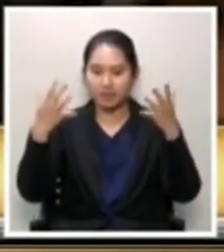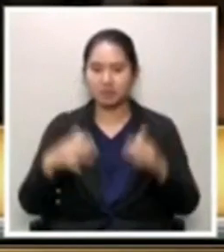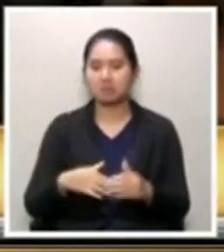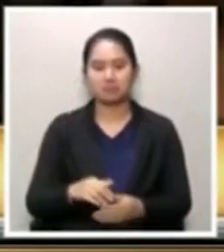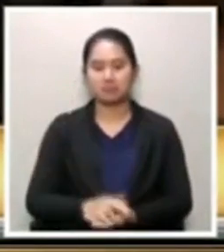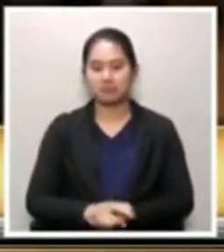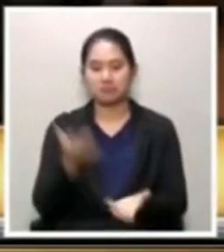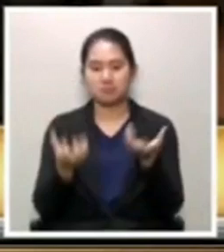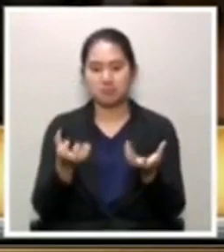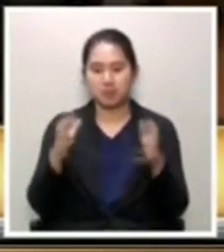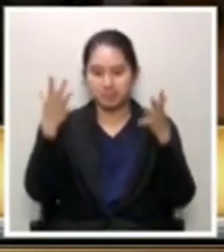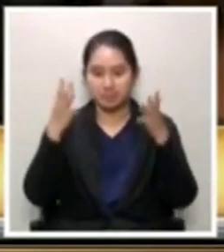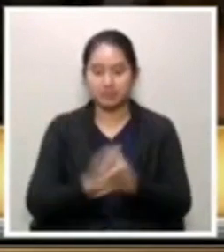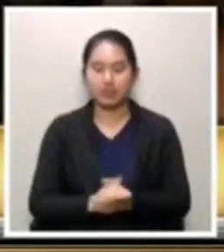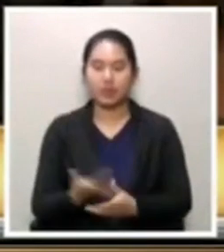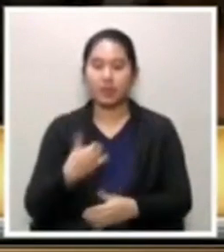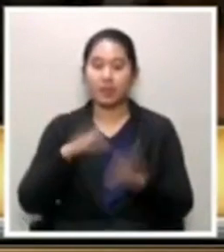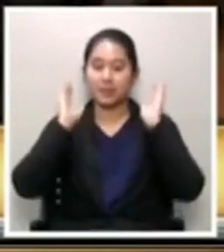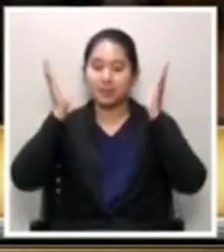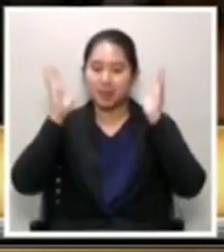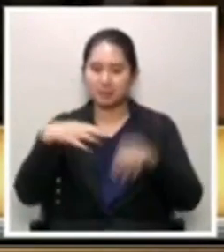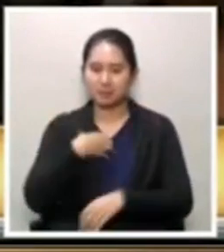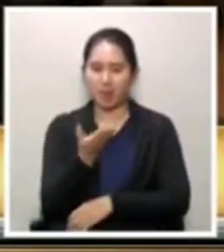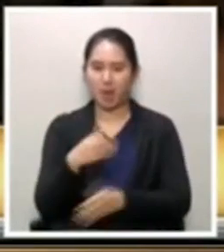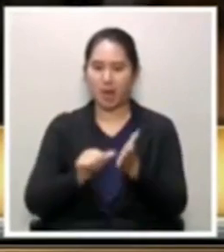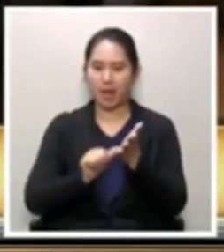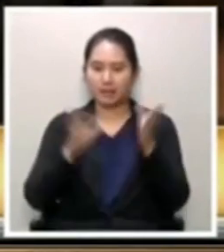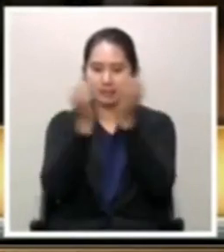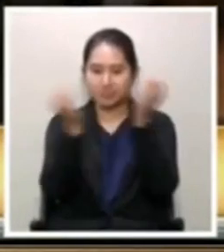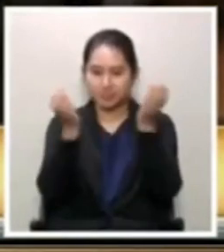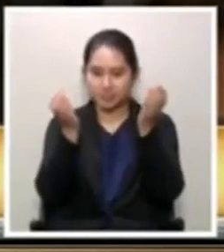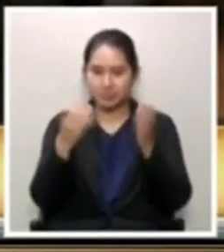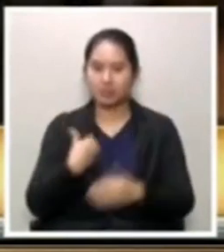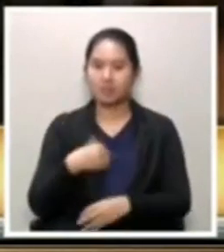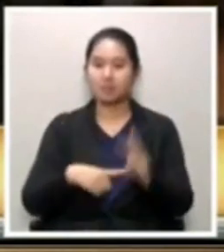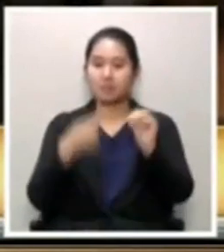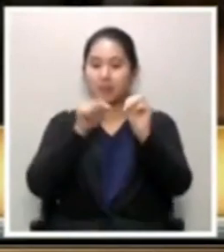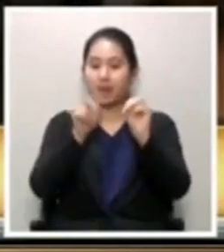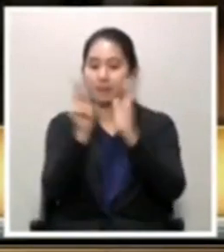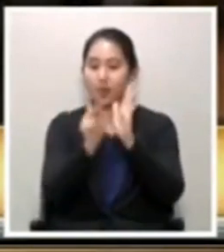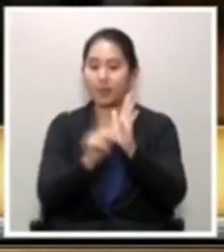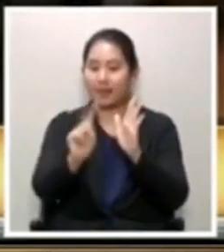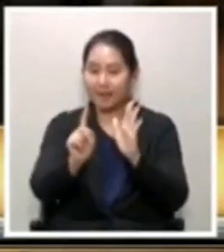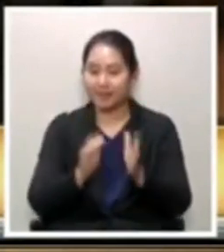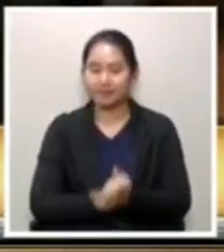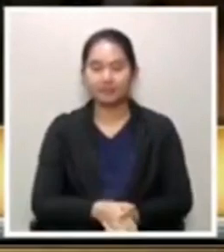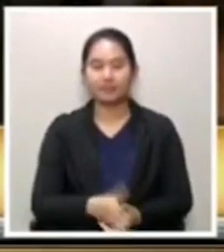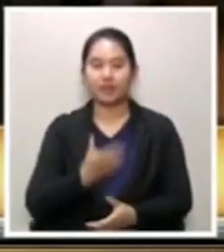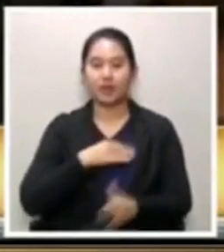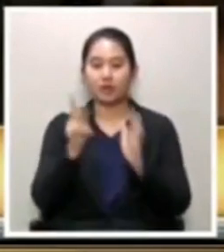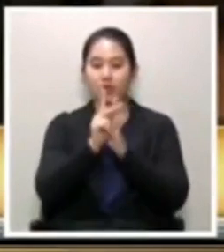มทีนี้ครับเวลาเรารณรงค์ว่าเราอยากจะแก้รัฐธรรมนูญเนี่ยผมใช้มาตราไหนในการแก้พวกเราใช้มาตร